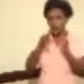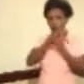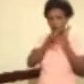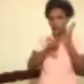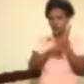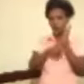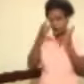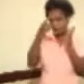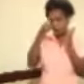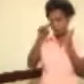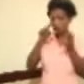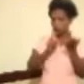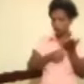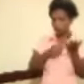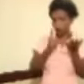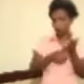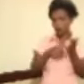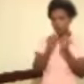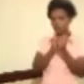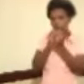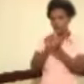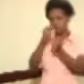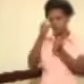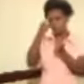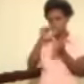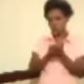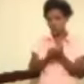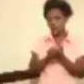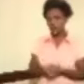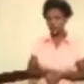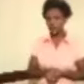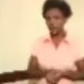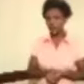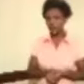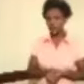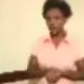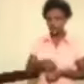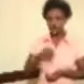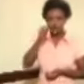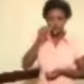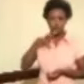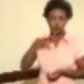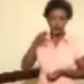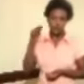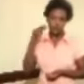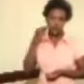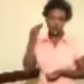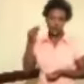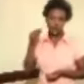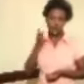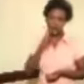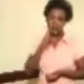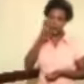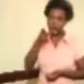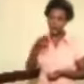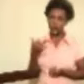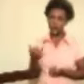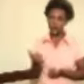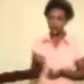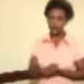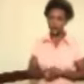Karel. Donc c'est pour vous dire qu'on ne peut même pas parler de justice maintenant en Haïti. Madame Maniga, vous avez une réponse ou un ajout qu'on a aimé faire